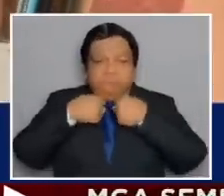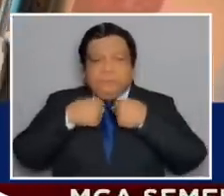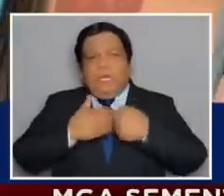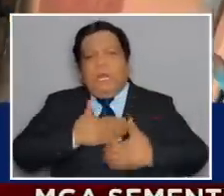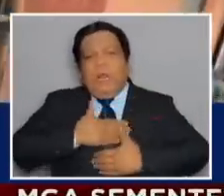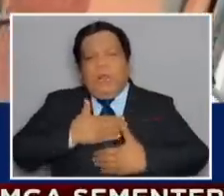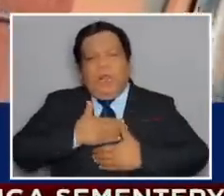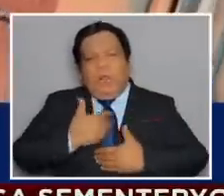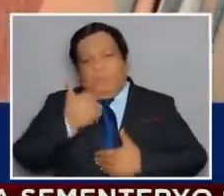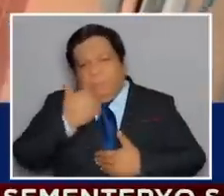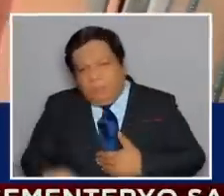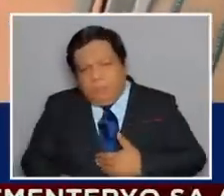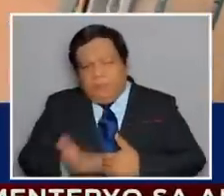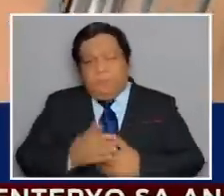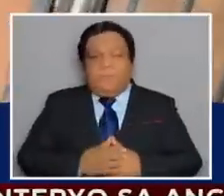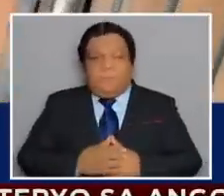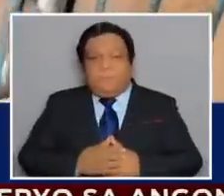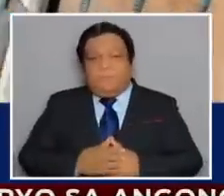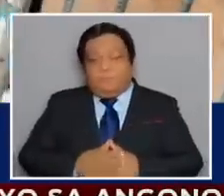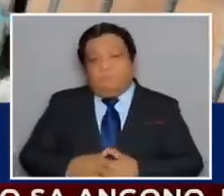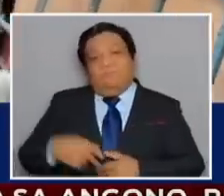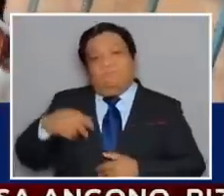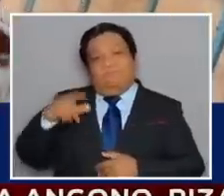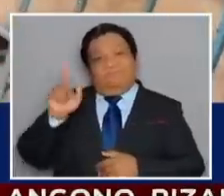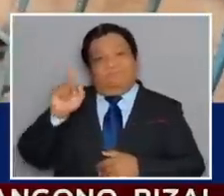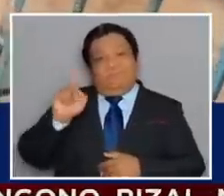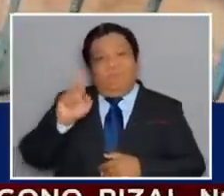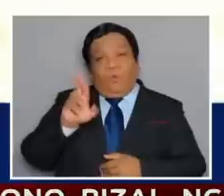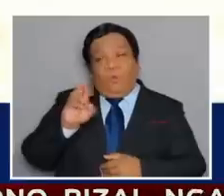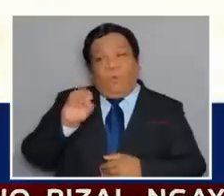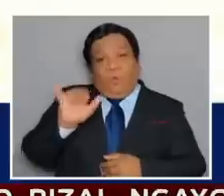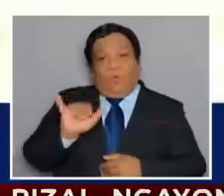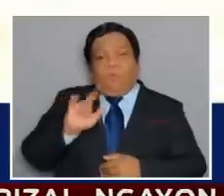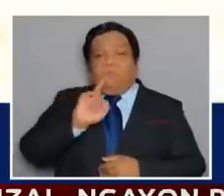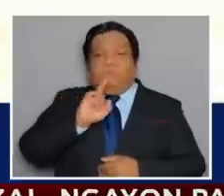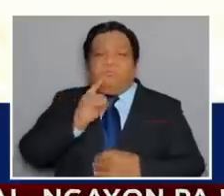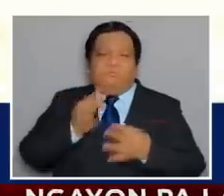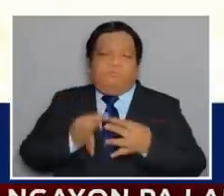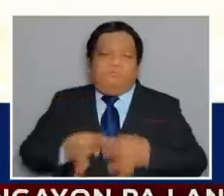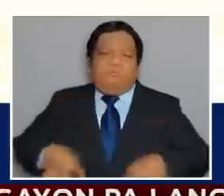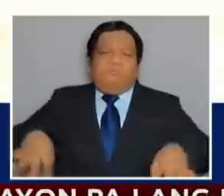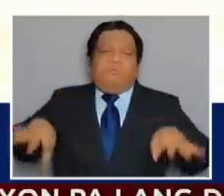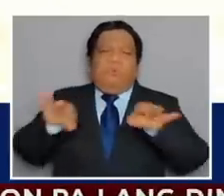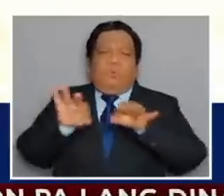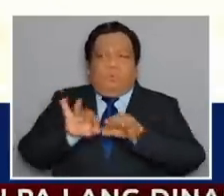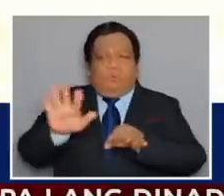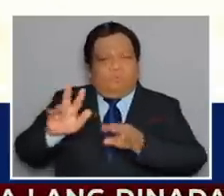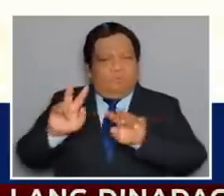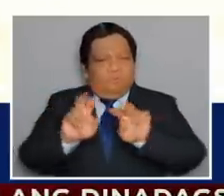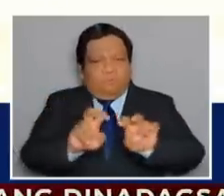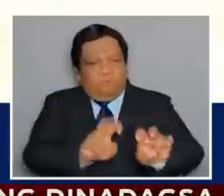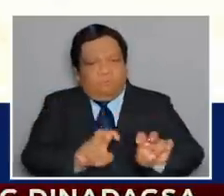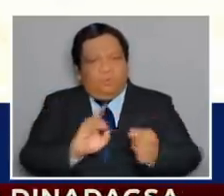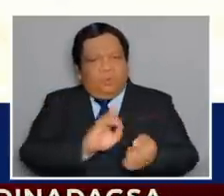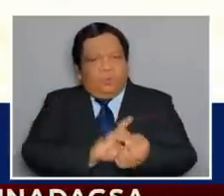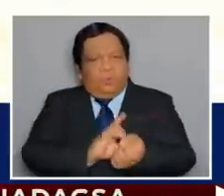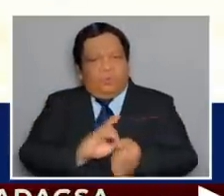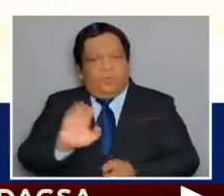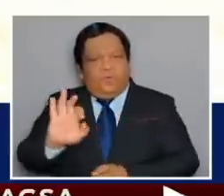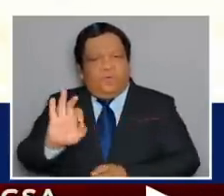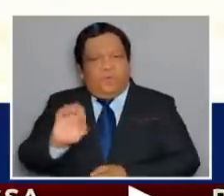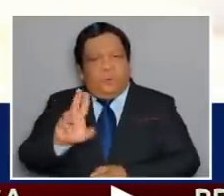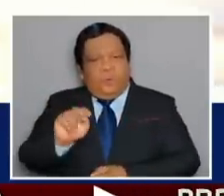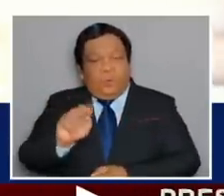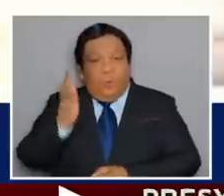ang naging resulta ng independent autopsy ni Dr. Fortun. Malaking bagay yun sapagkat doon natin nakita na hindi